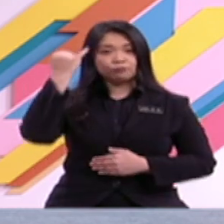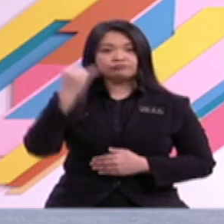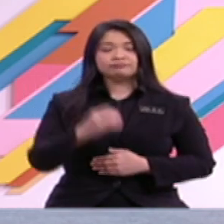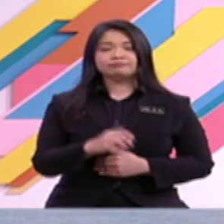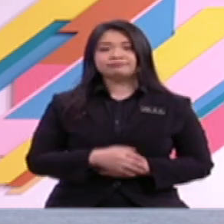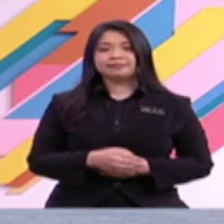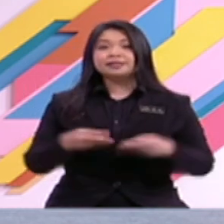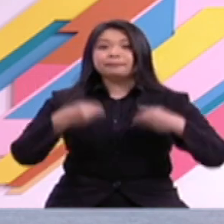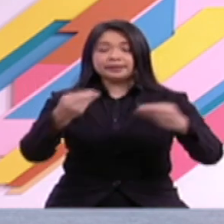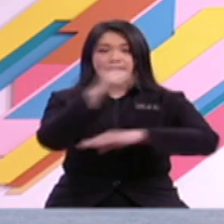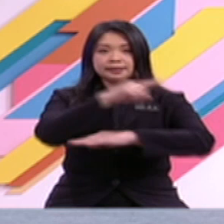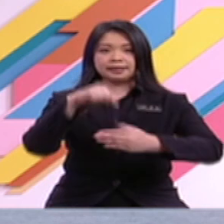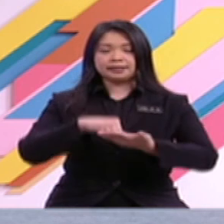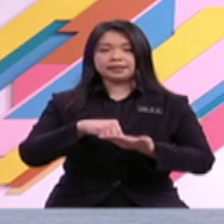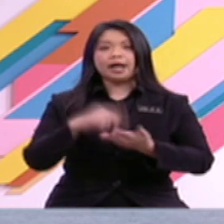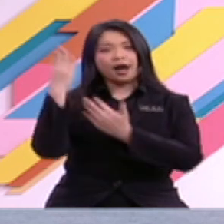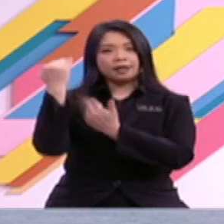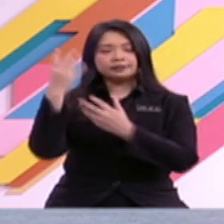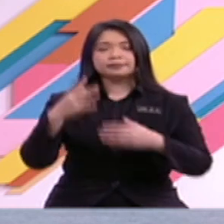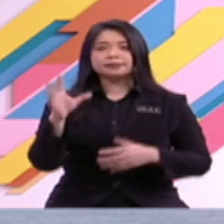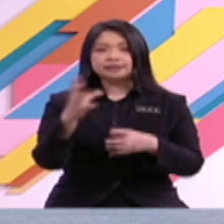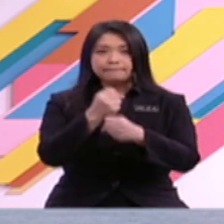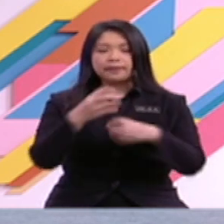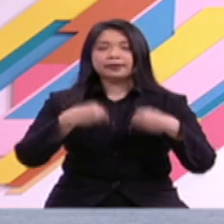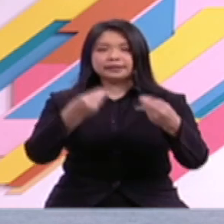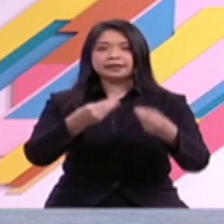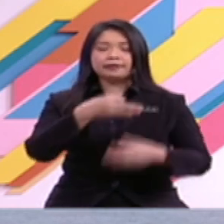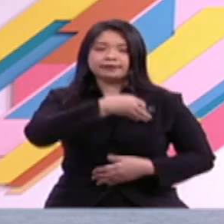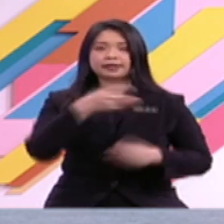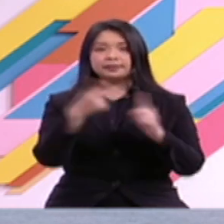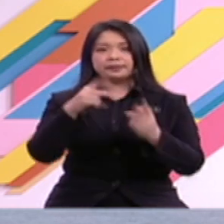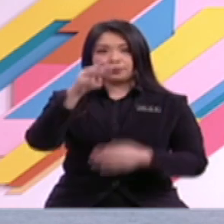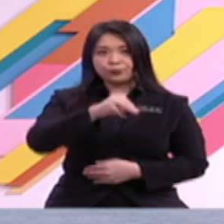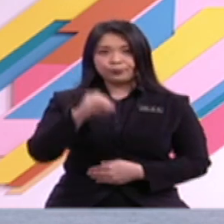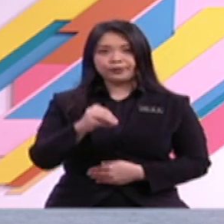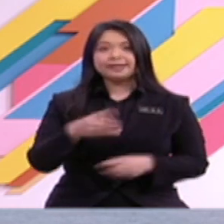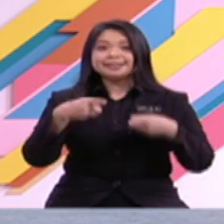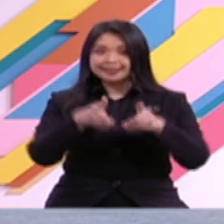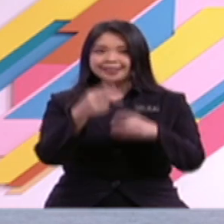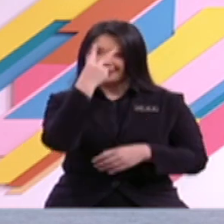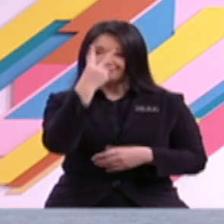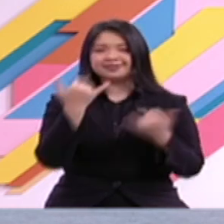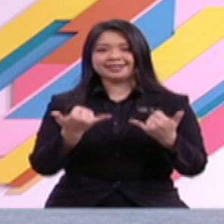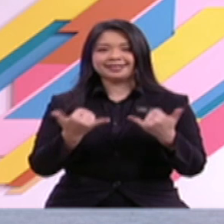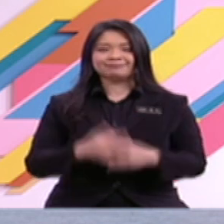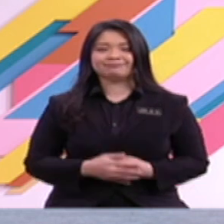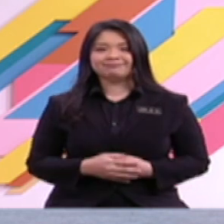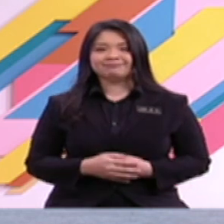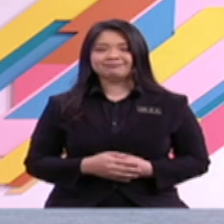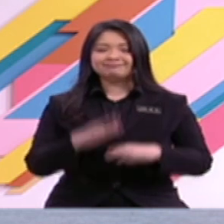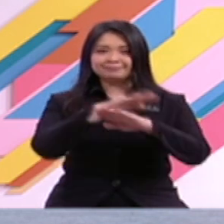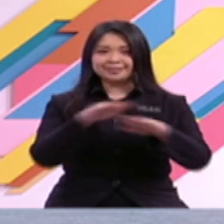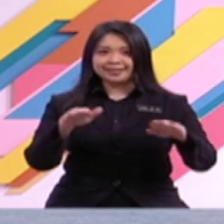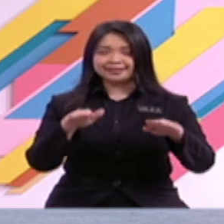dapat memberi manfaat kepada murid-murid yang sedang menuntun Mahir Edi Dikti wcpm scanning